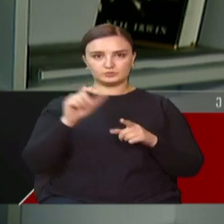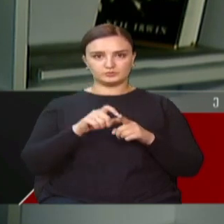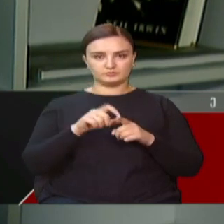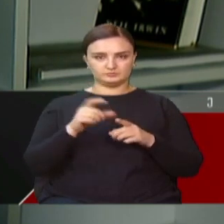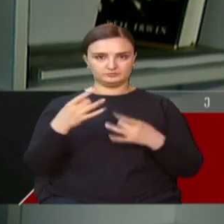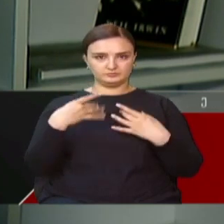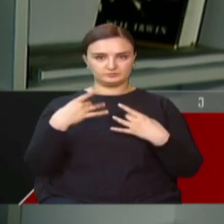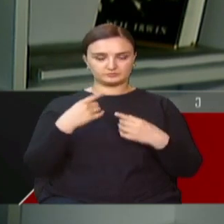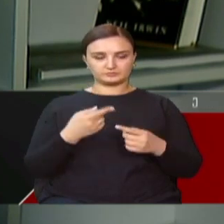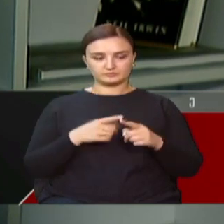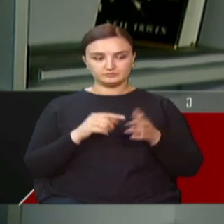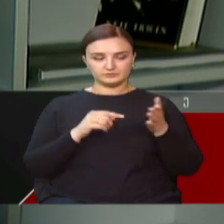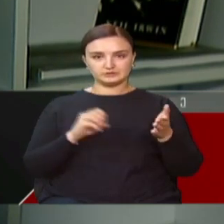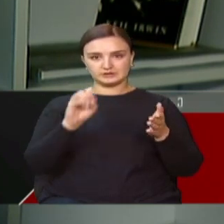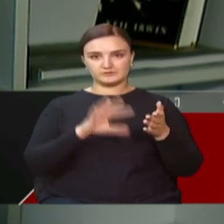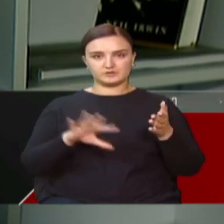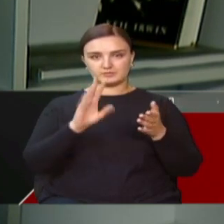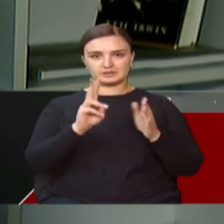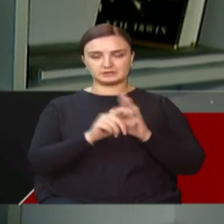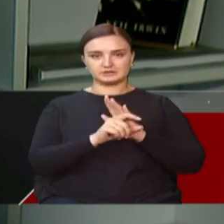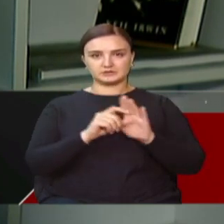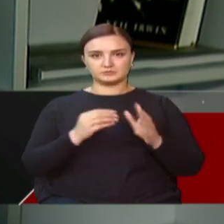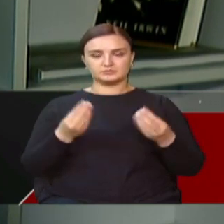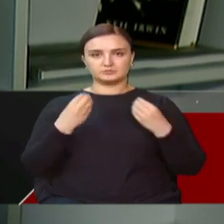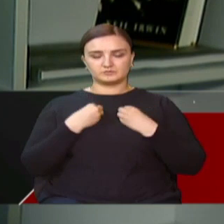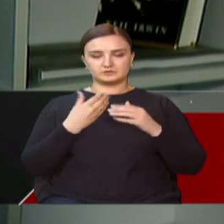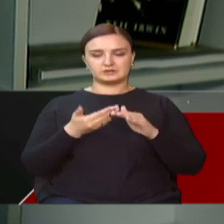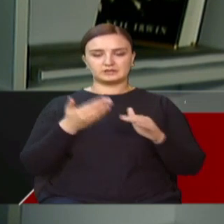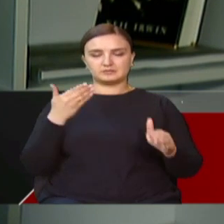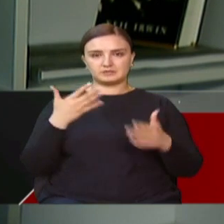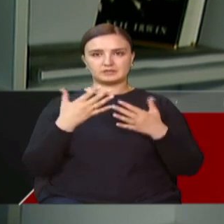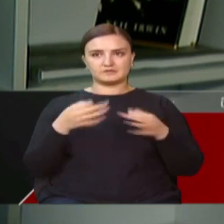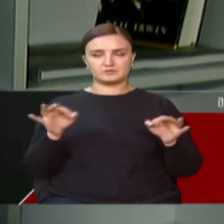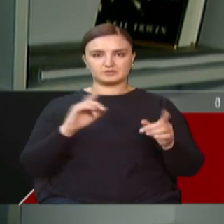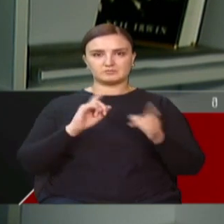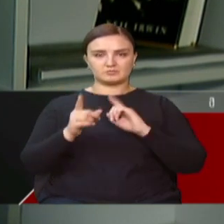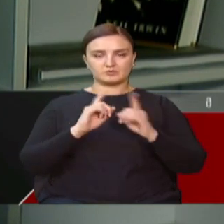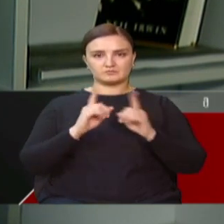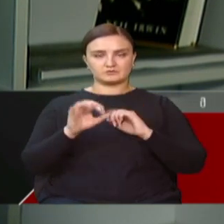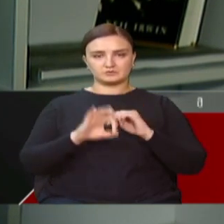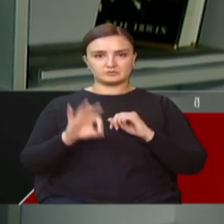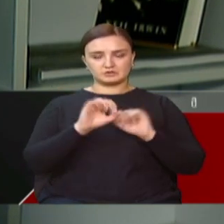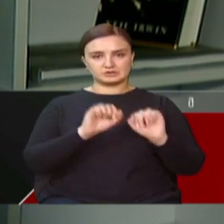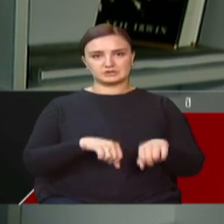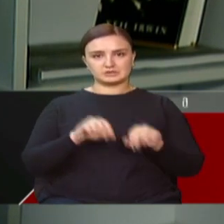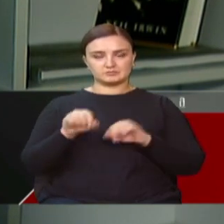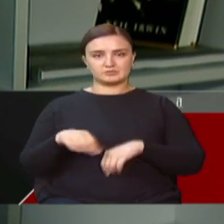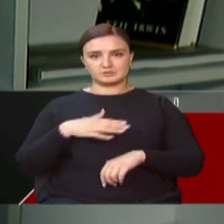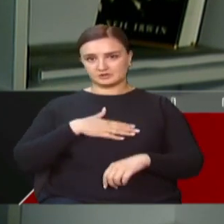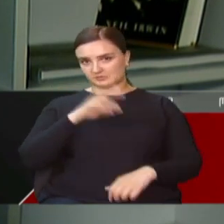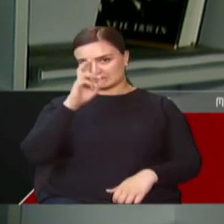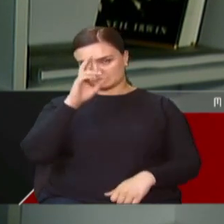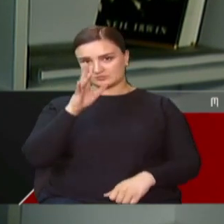აგერ ევროპამ კანდიდატის სტატუსი მოგცა, იქამდე თავისუფალი მიმოსვლის შესაძლებლობა ჩემი ხელისუფლების